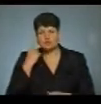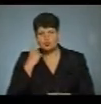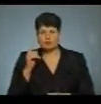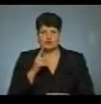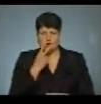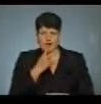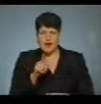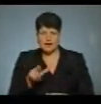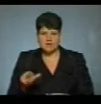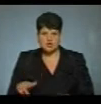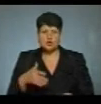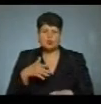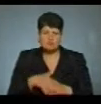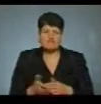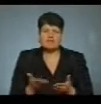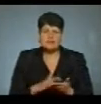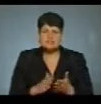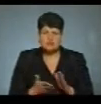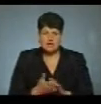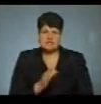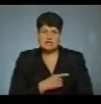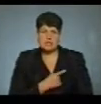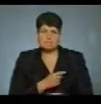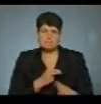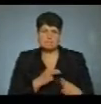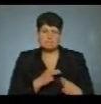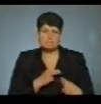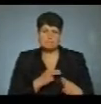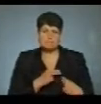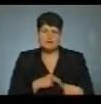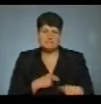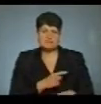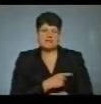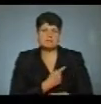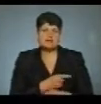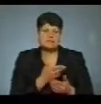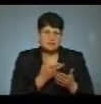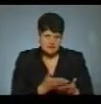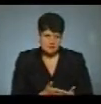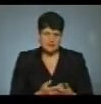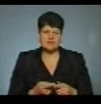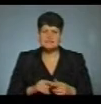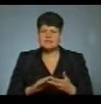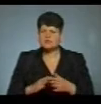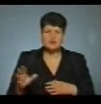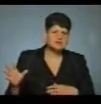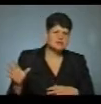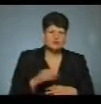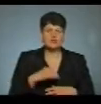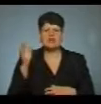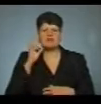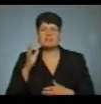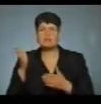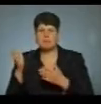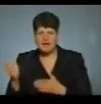глядачі розуміють саме в якій ситуації сьогодні медичні працівники, але в такій ситуації не тільки ми. Це така проблема є і в Німеччині, і